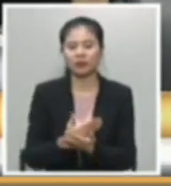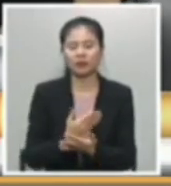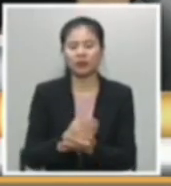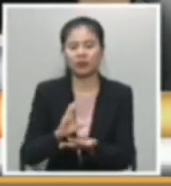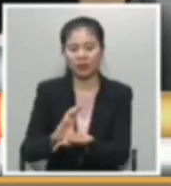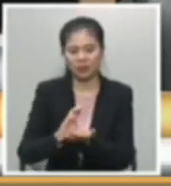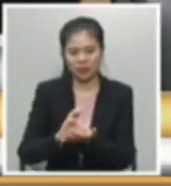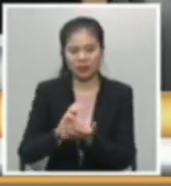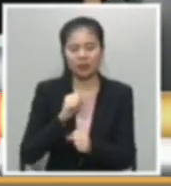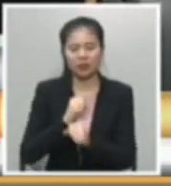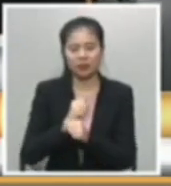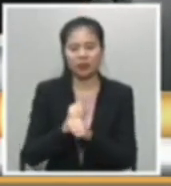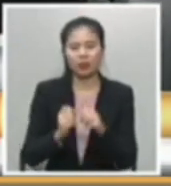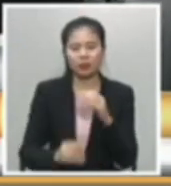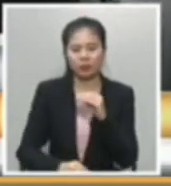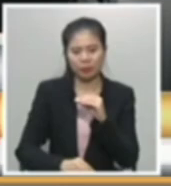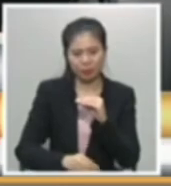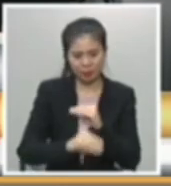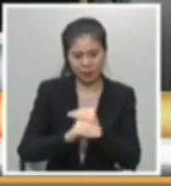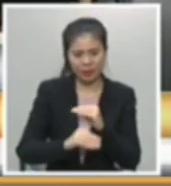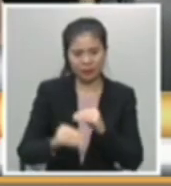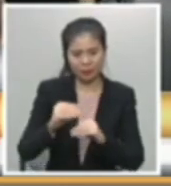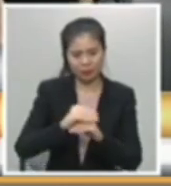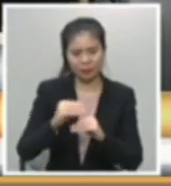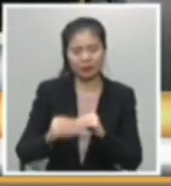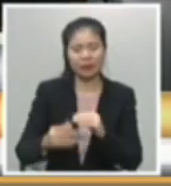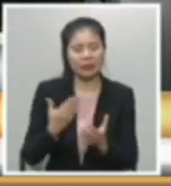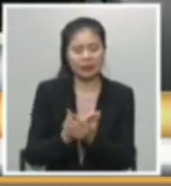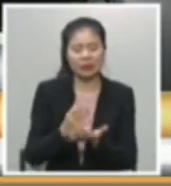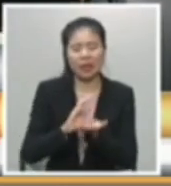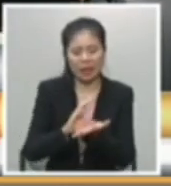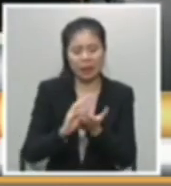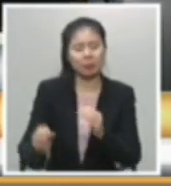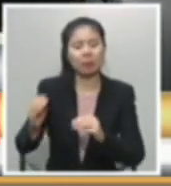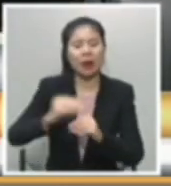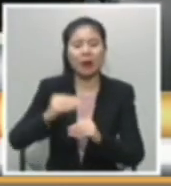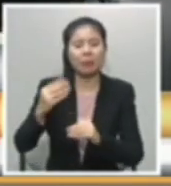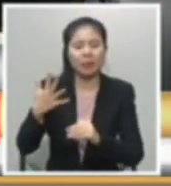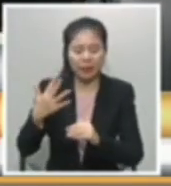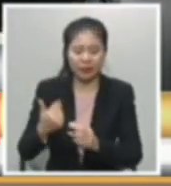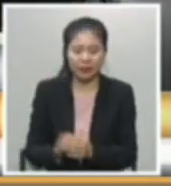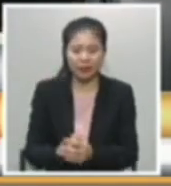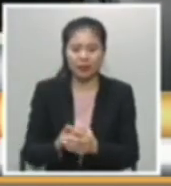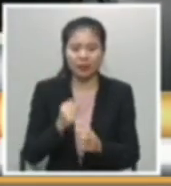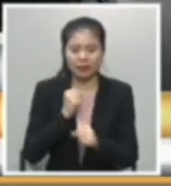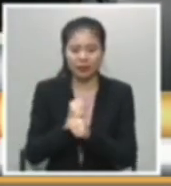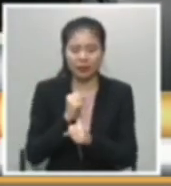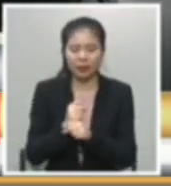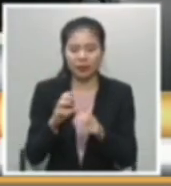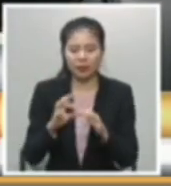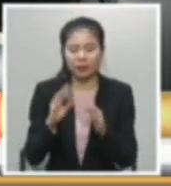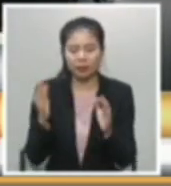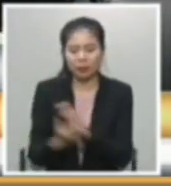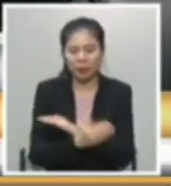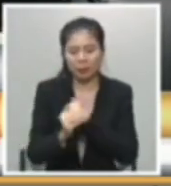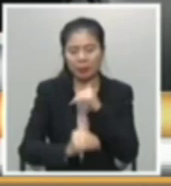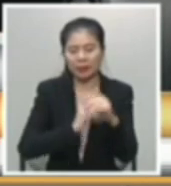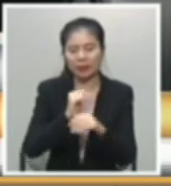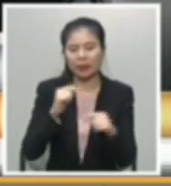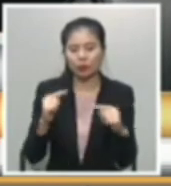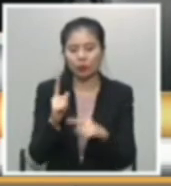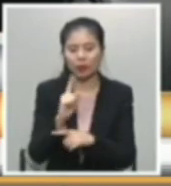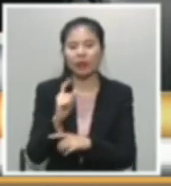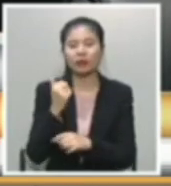งบประมาณเพิ่มขึ้นที่มีนัยยะสำคัญว่าจะเป็นจุดที่จะสามารถทำให้เกิดการเปลี่ยนแปลงหรือว่าพัฒนา